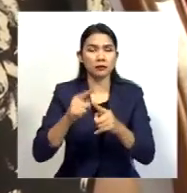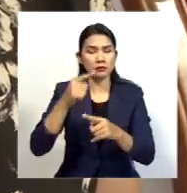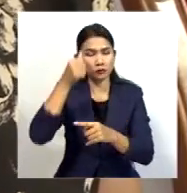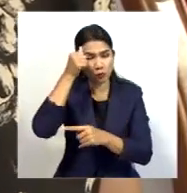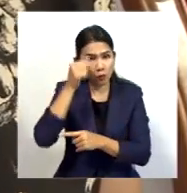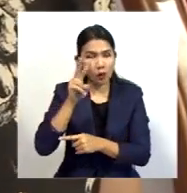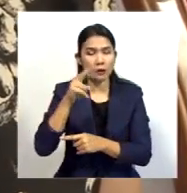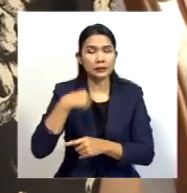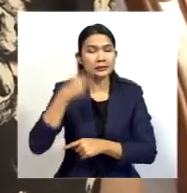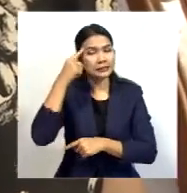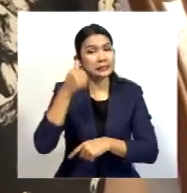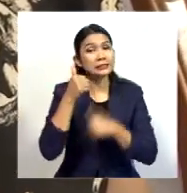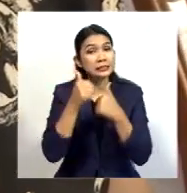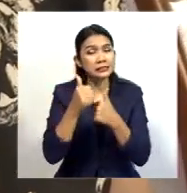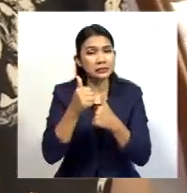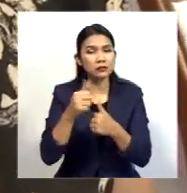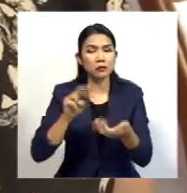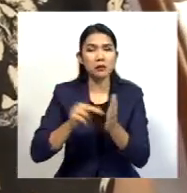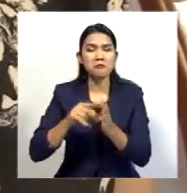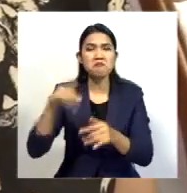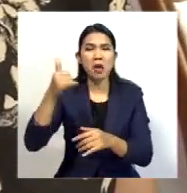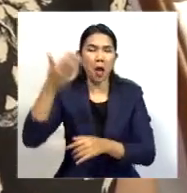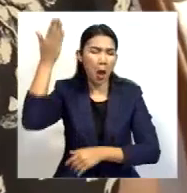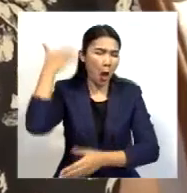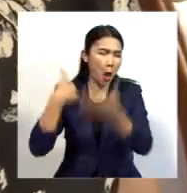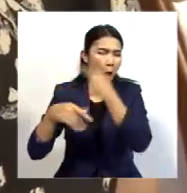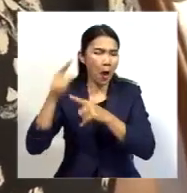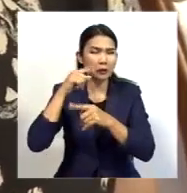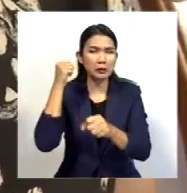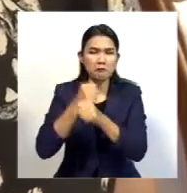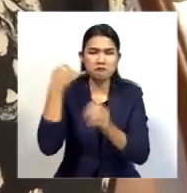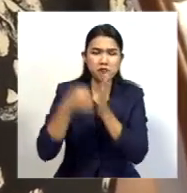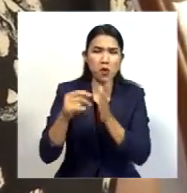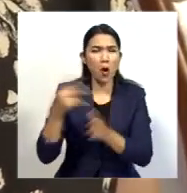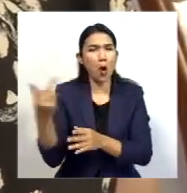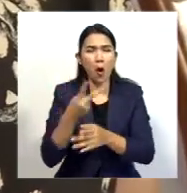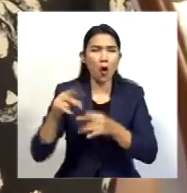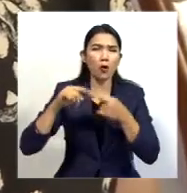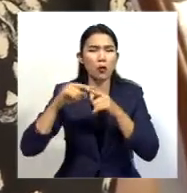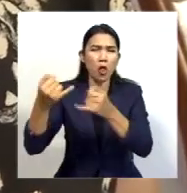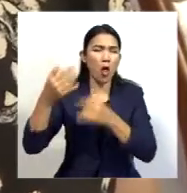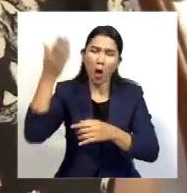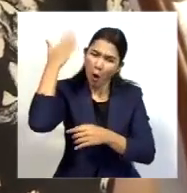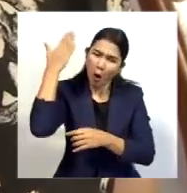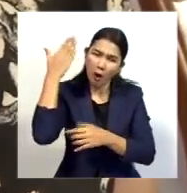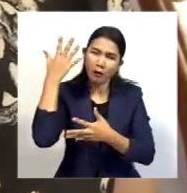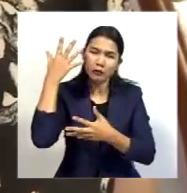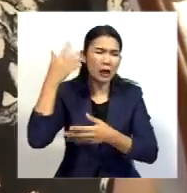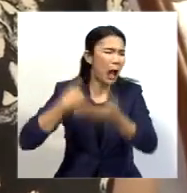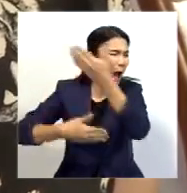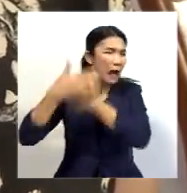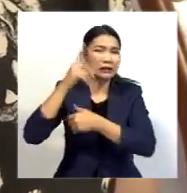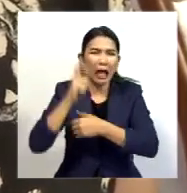ในแง่บวกแล้วก็คิดว่ามันเขาคงเป็นเจ้ากรรมนายเวรกันมากกว่าคือถึงคราวที่น้องเขาต้องไปคือเพราะว่าทุกอย่างที่ผมมอง